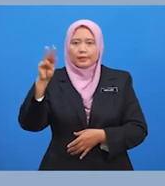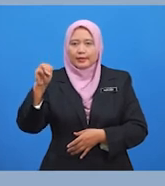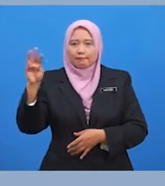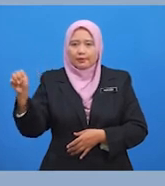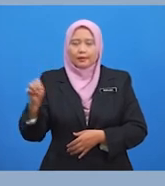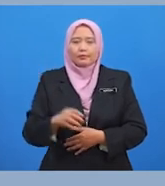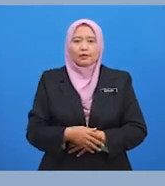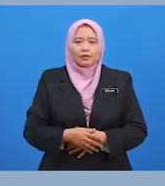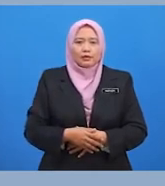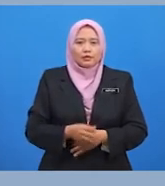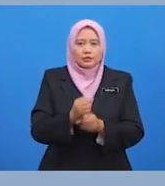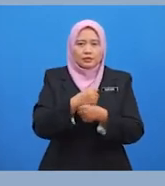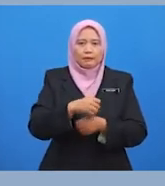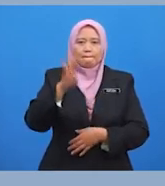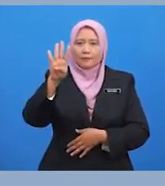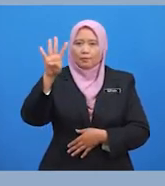58mm, saiz